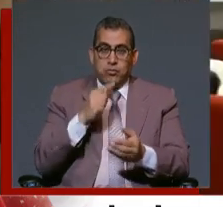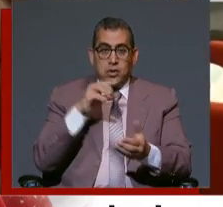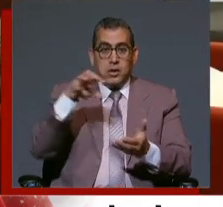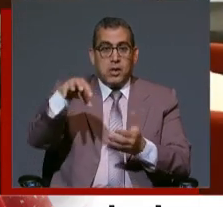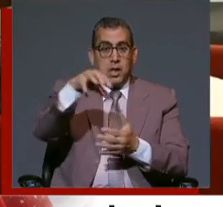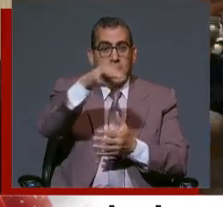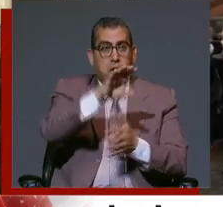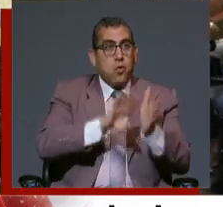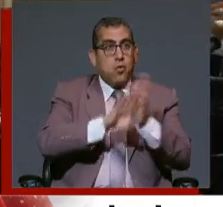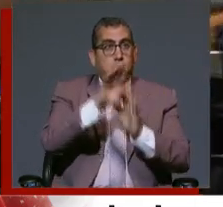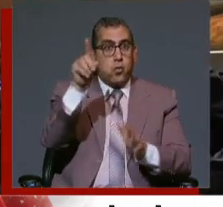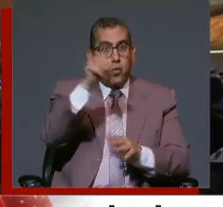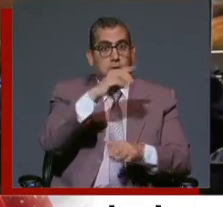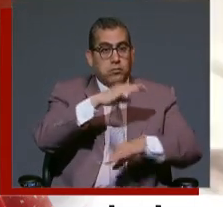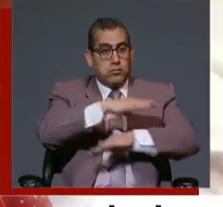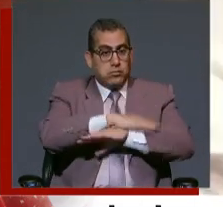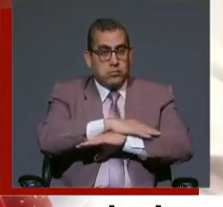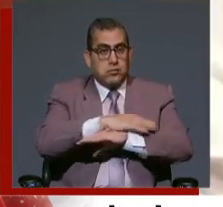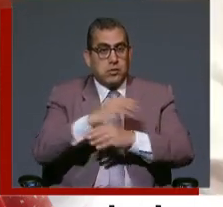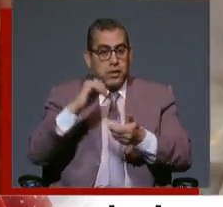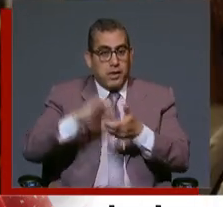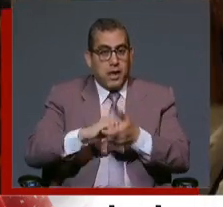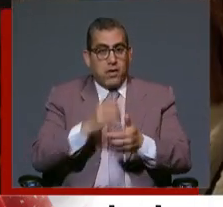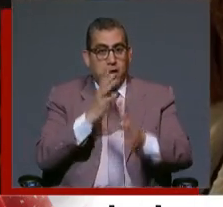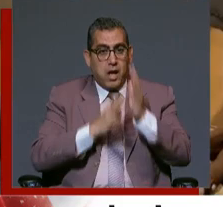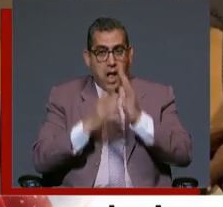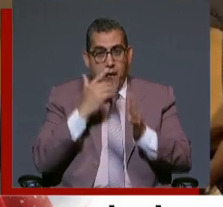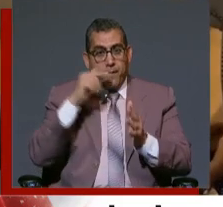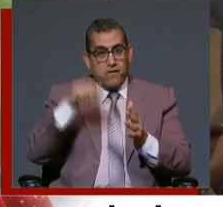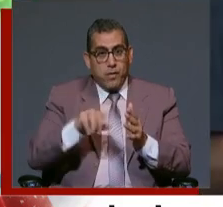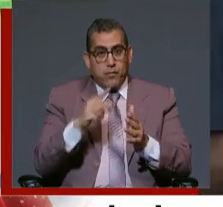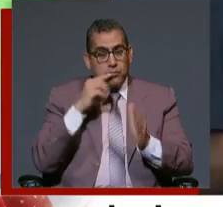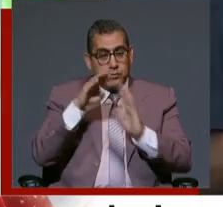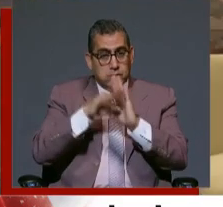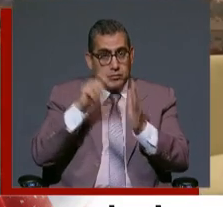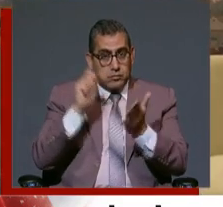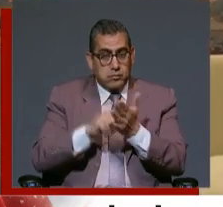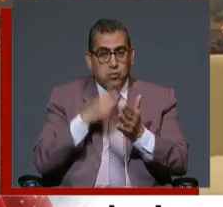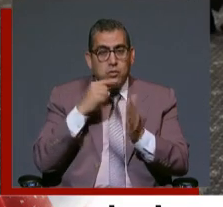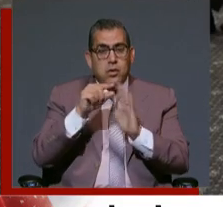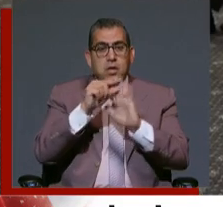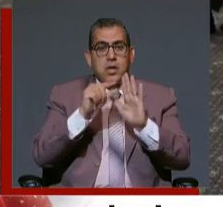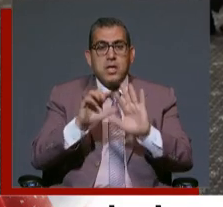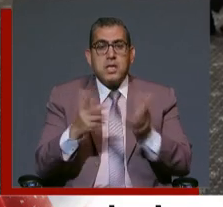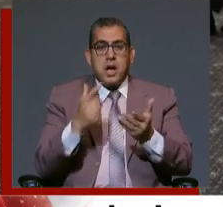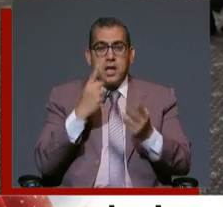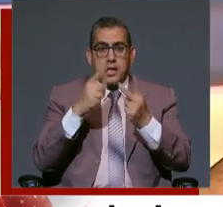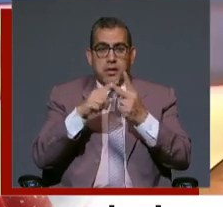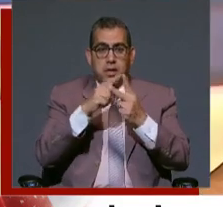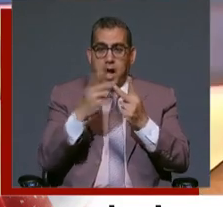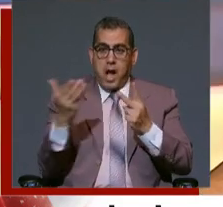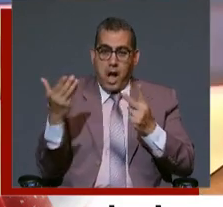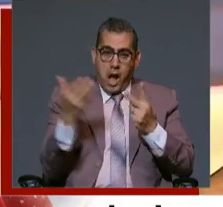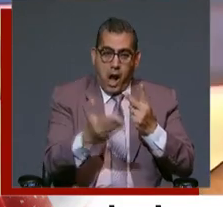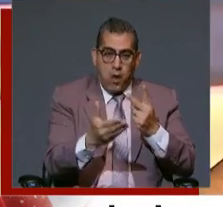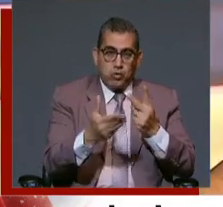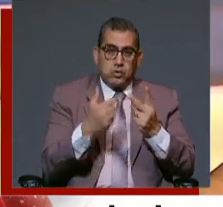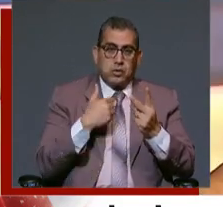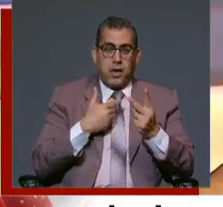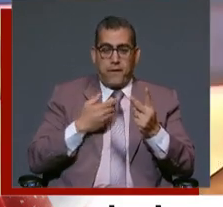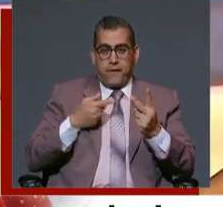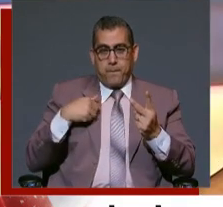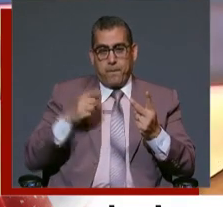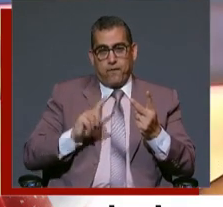وفت بالتزاماتها ولا ما وفتش بالتزاماتها، هو الموضوع عباره عن حاجتين، عرض وطلب. عرض ان انت